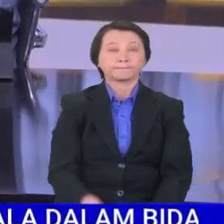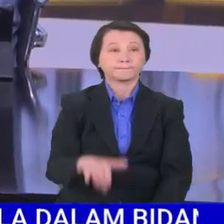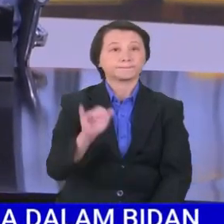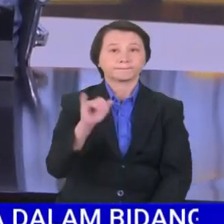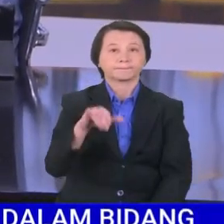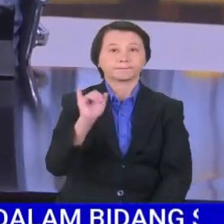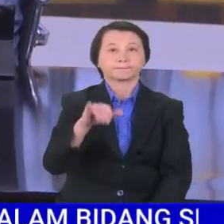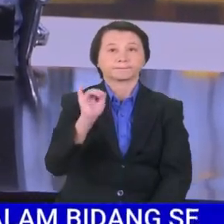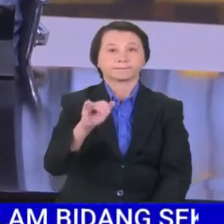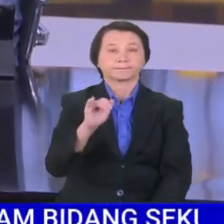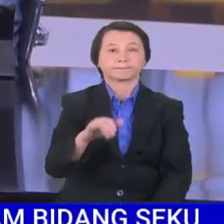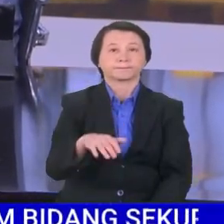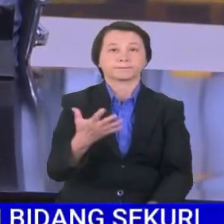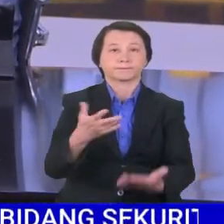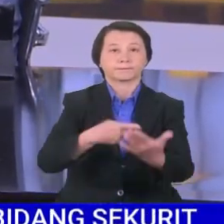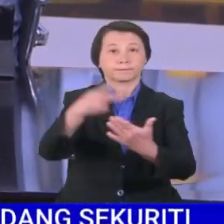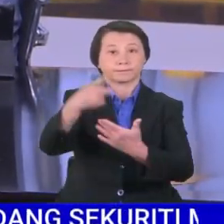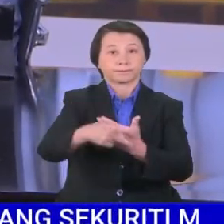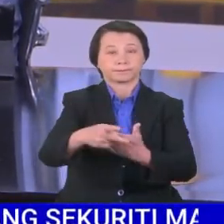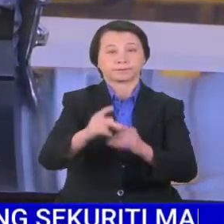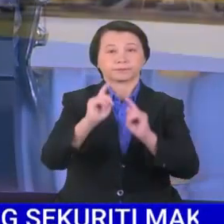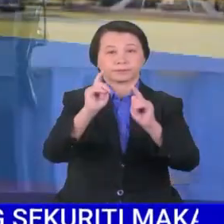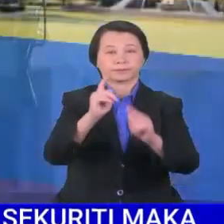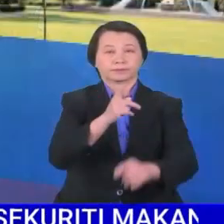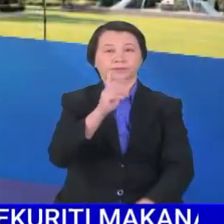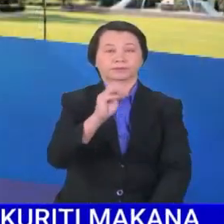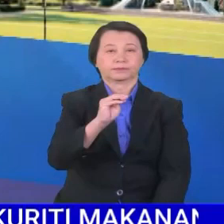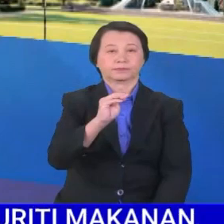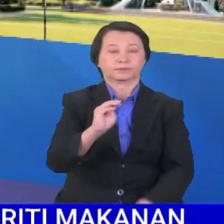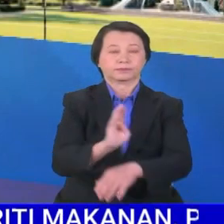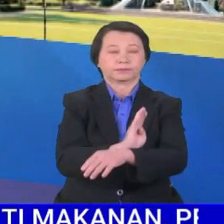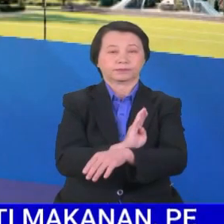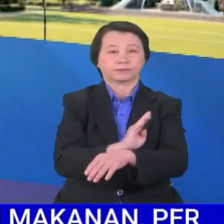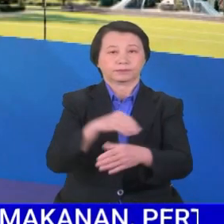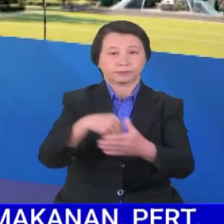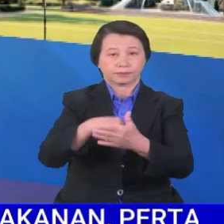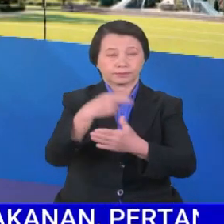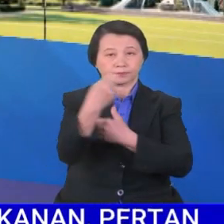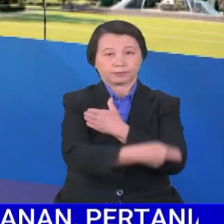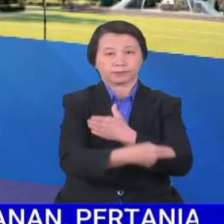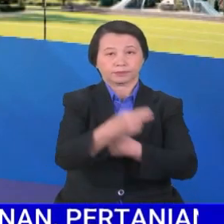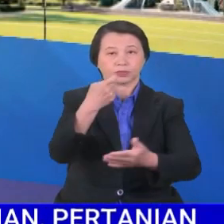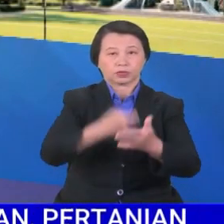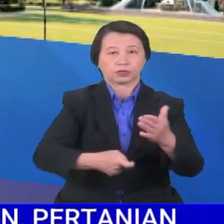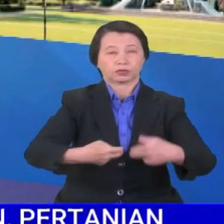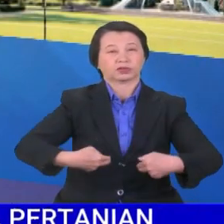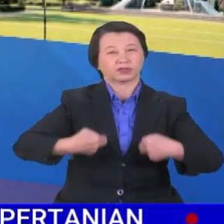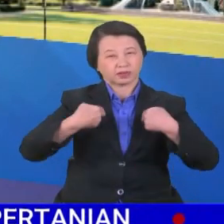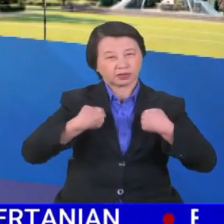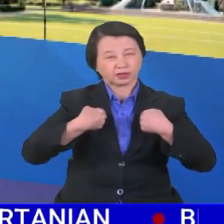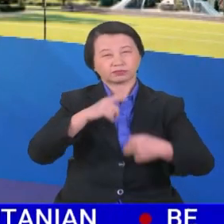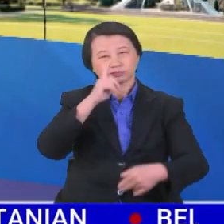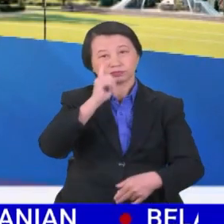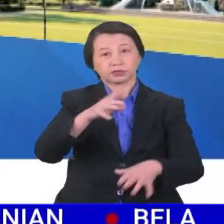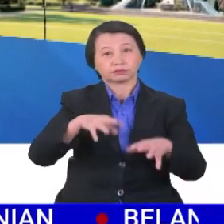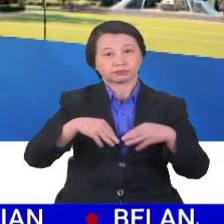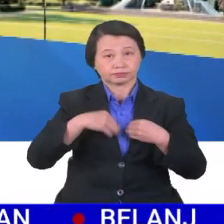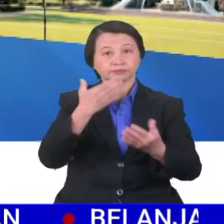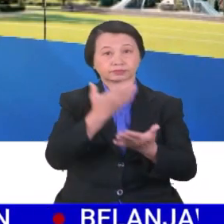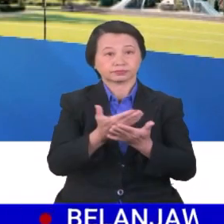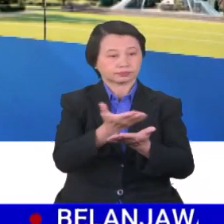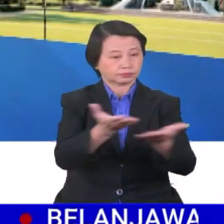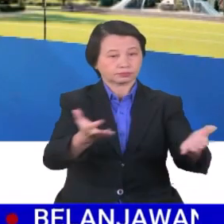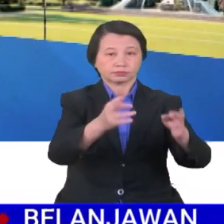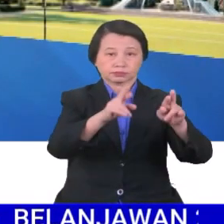Ya, inisiatif digerakkan Kementerian Perdagangan Dalam Negeri dan Kos Sara Hidup itu nyata disambut baik